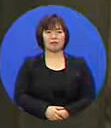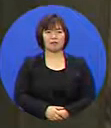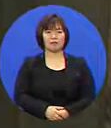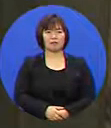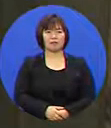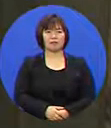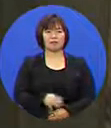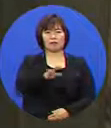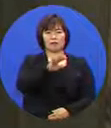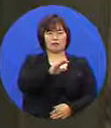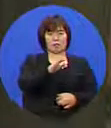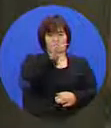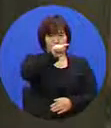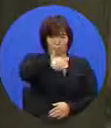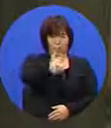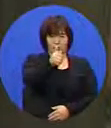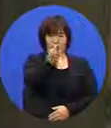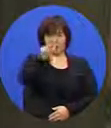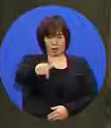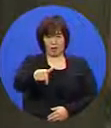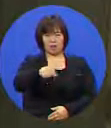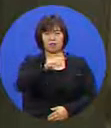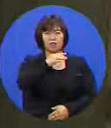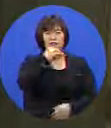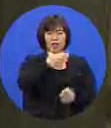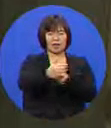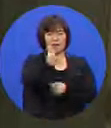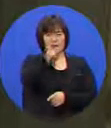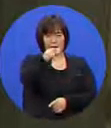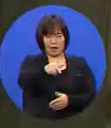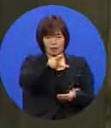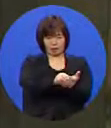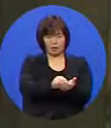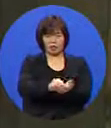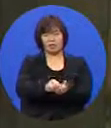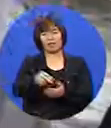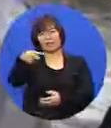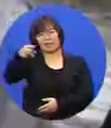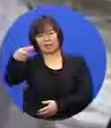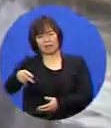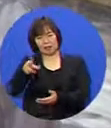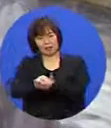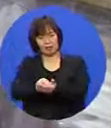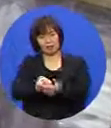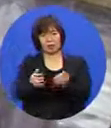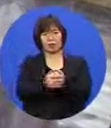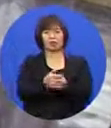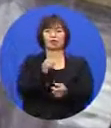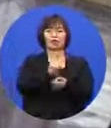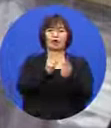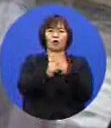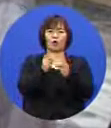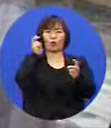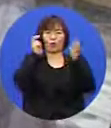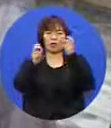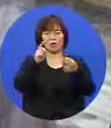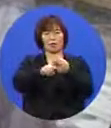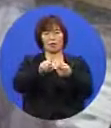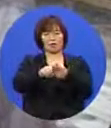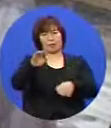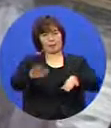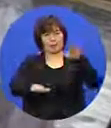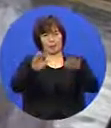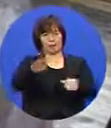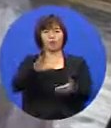네, 북핵과 사드 문제로 인해서 중국에서 한국 기업에 대한